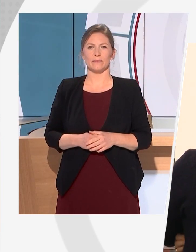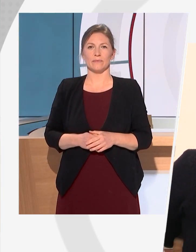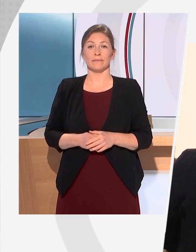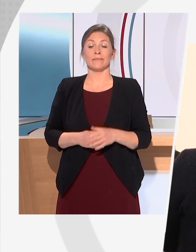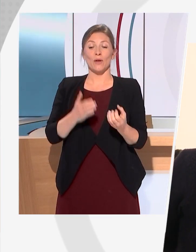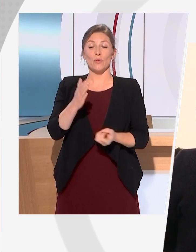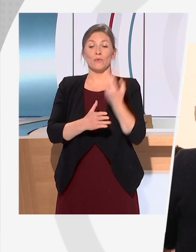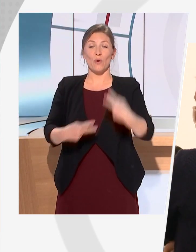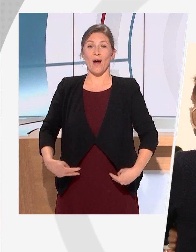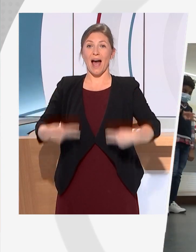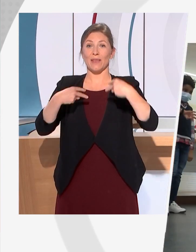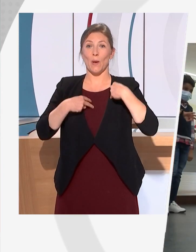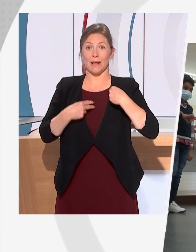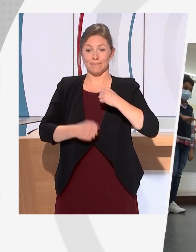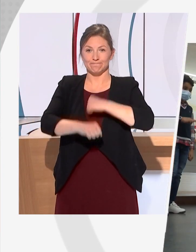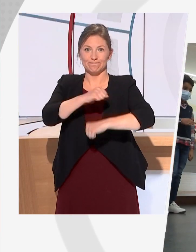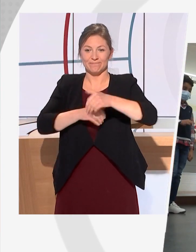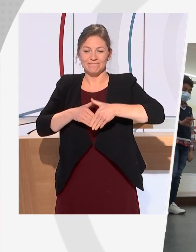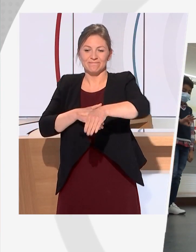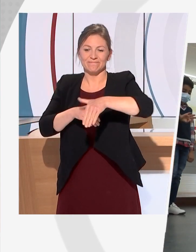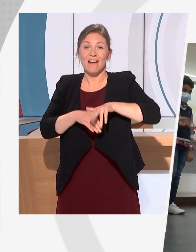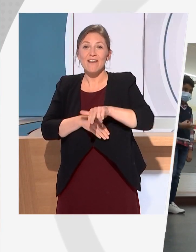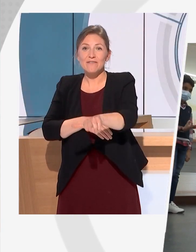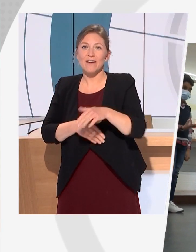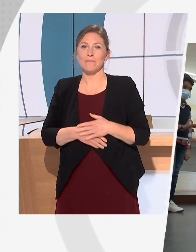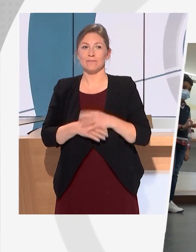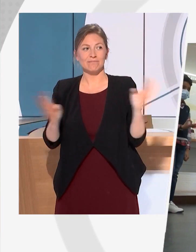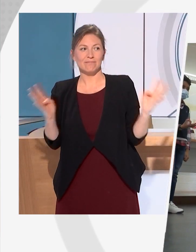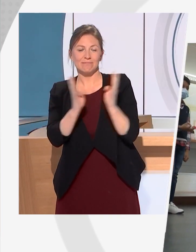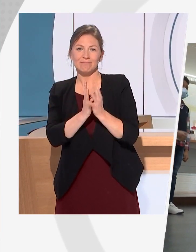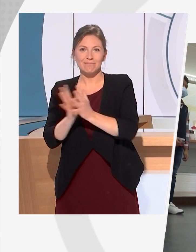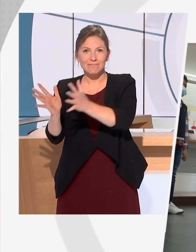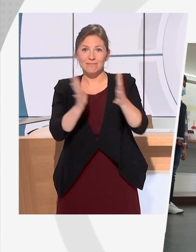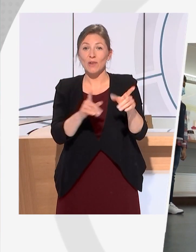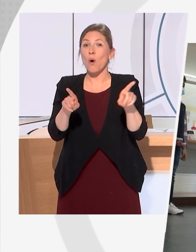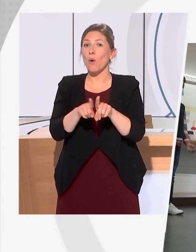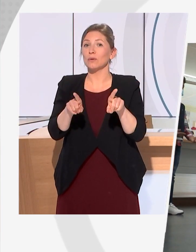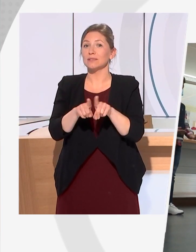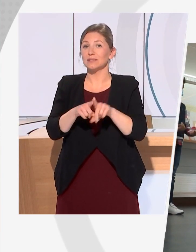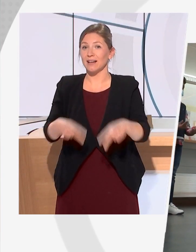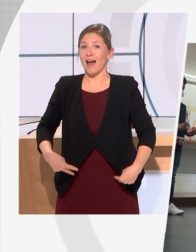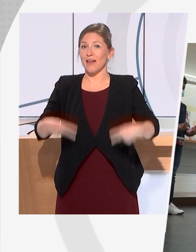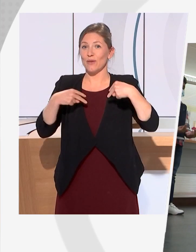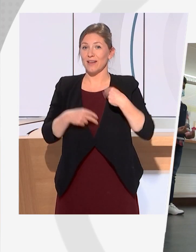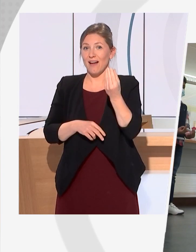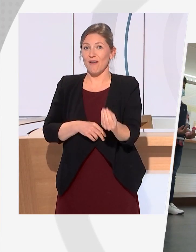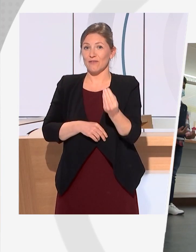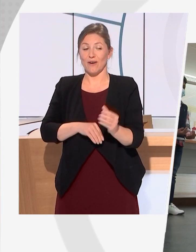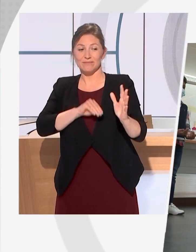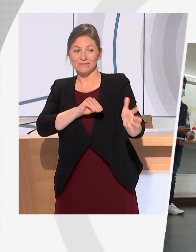De nouveaux ateliers devraient bientôt s'ouvrir au public, ainsi que des rencontres en langue des signes et, pourquoi pas, un cours pour les